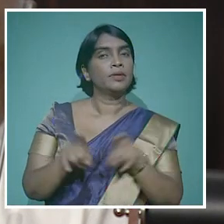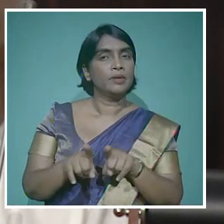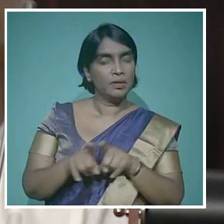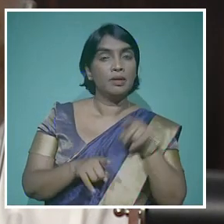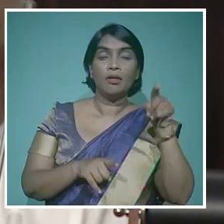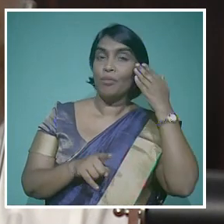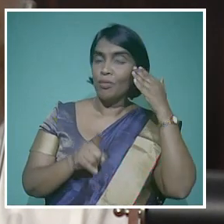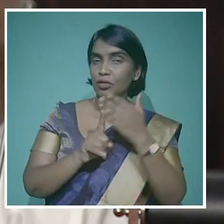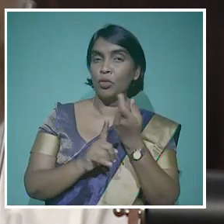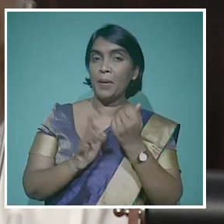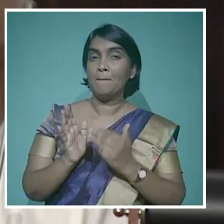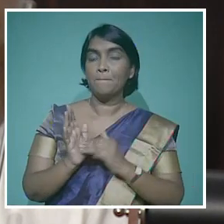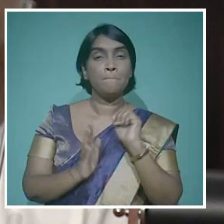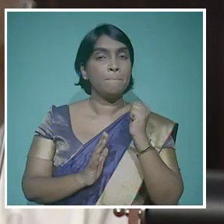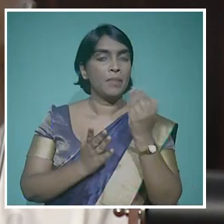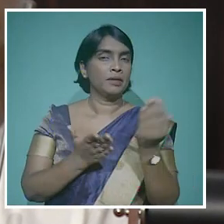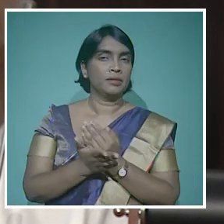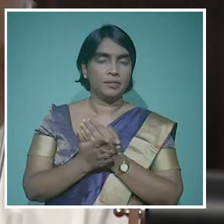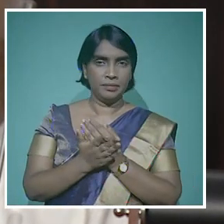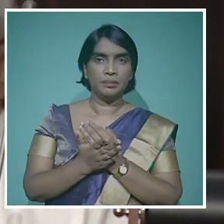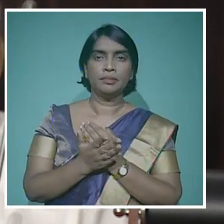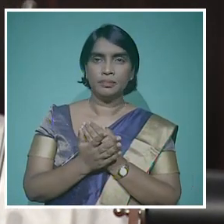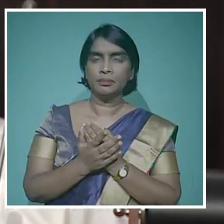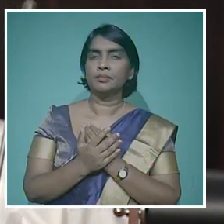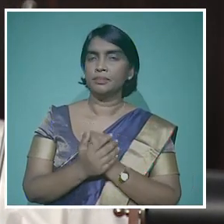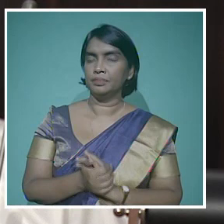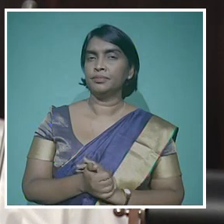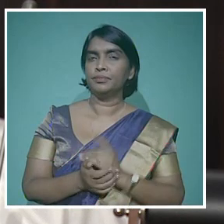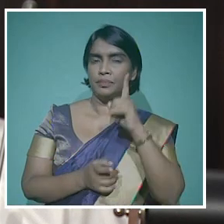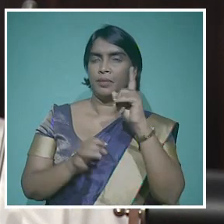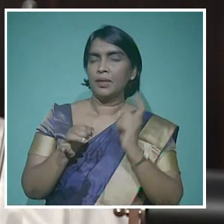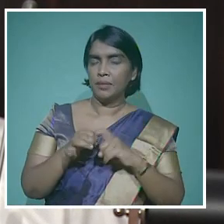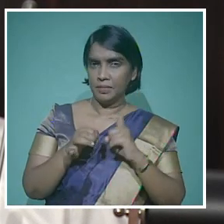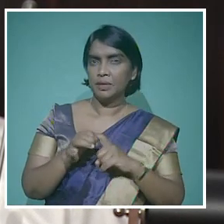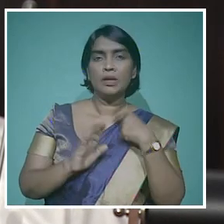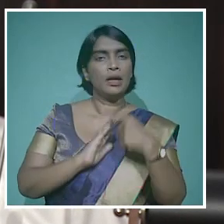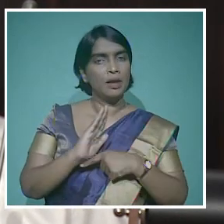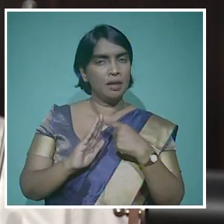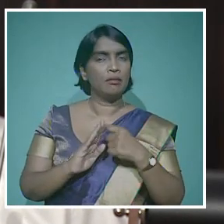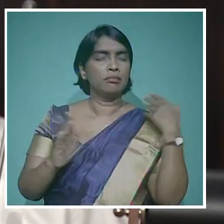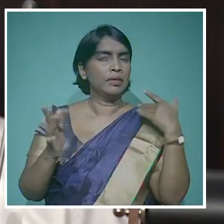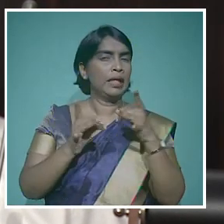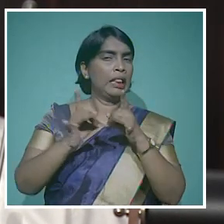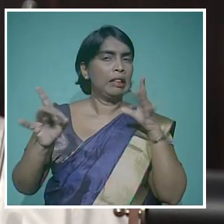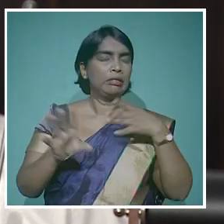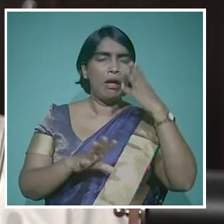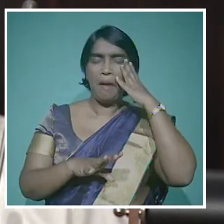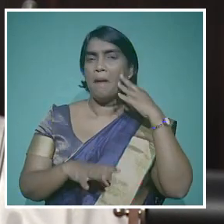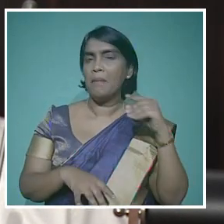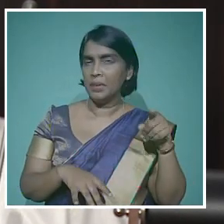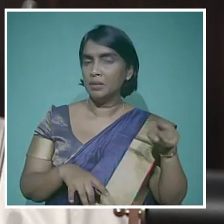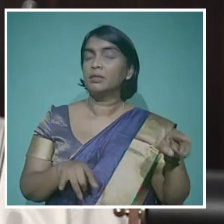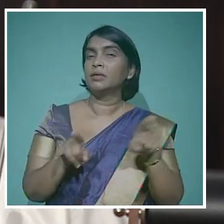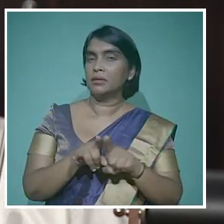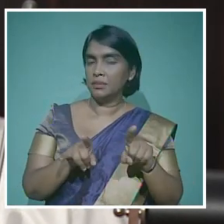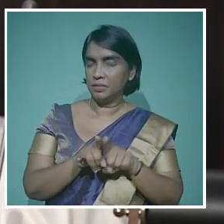ඒ සඳහා රුපියල් මිලියන 50ක් වෙන් කරනවා. අයිතයි එක ප්‍රශ්නයක් තමයි ලංකාවේ ඉතිහාසය අමතක කිරීම. ඒ